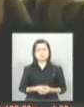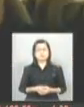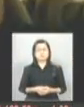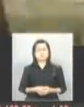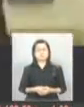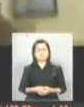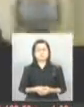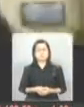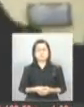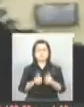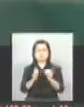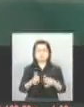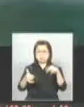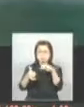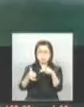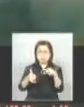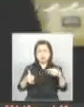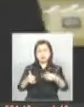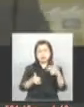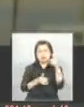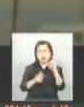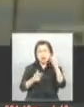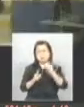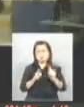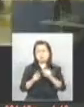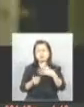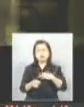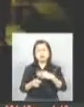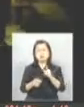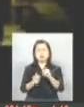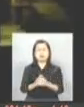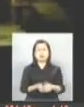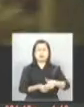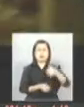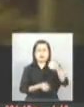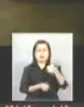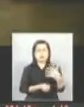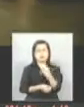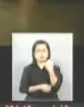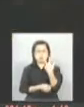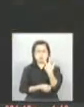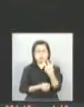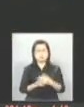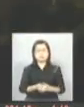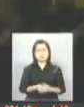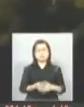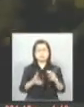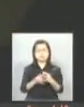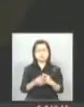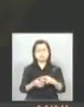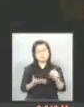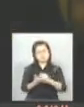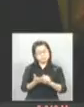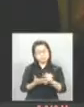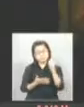ส่วนขวัญใจนักวิจารณ์และตัวเต็งที่ตีคู่กันมาอย่าง The Social Network จบงานด้วยการคว้าไปเพียง3รางวัลในสาขาบทภาพยนตร์นั่งเดิมยอดเยี่